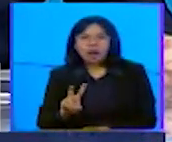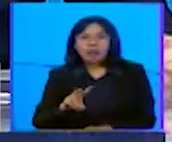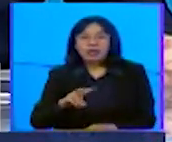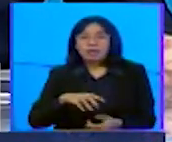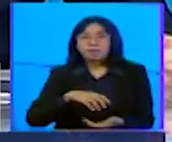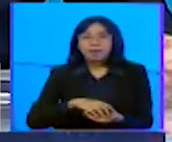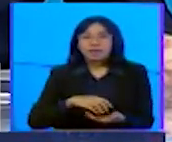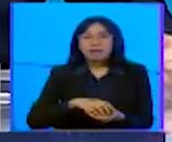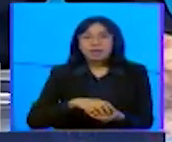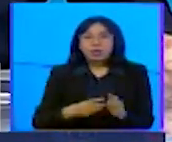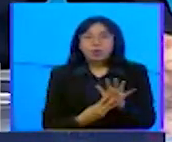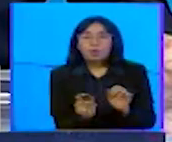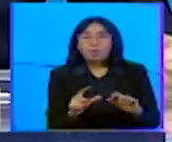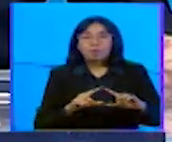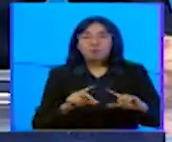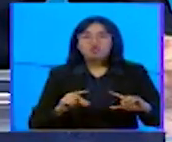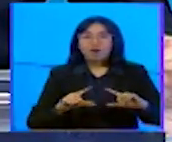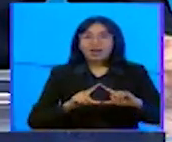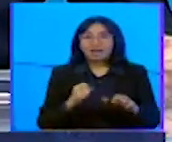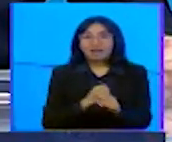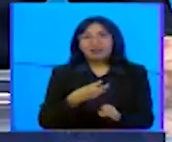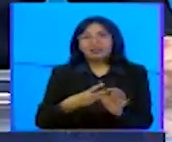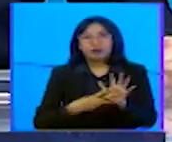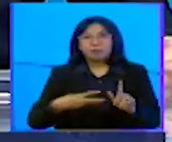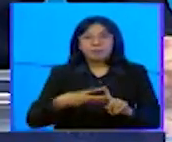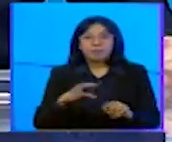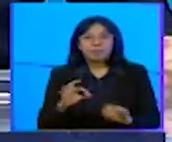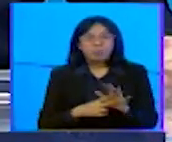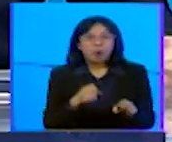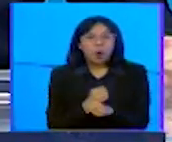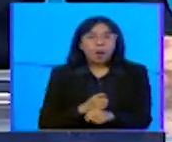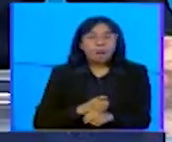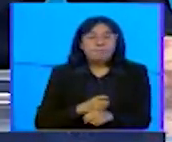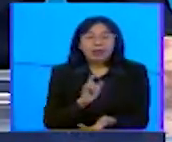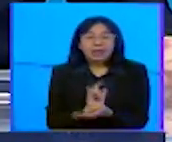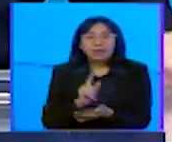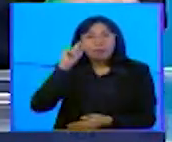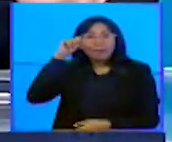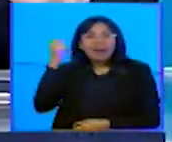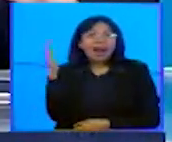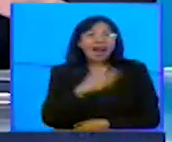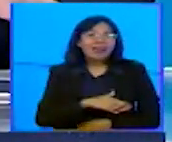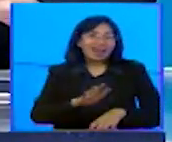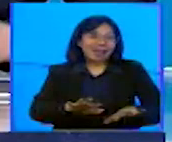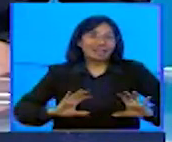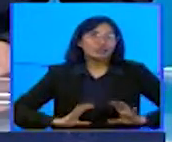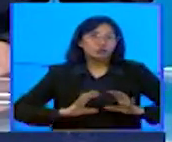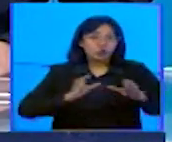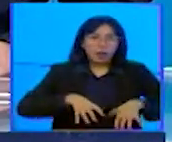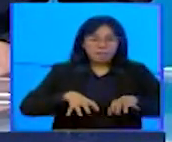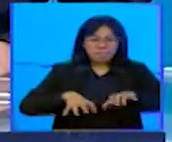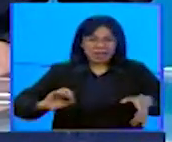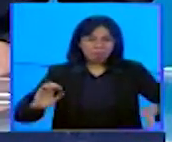02 Pantai Bakti, Muara Gembong, Kabupaten Bekasi dalam memperingati Hari Anak Sedunia. Lukis di barang bekas